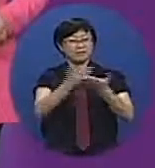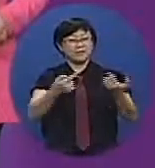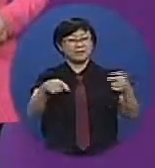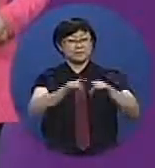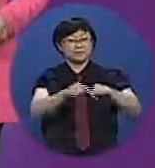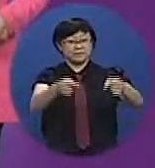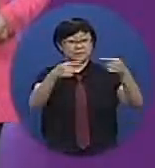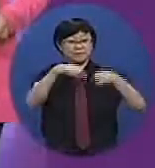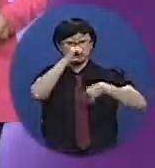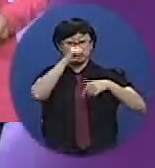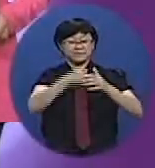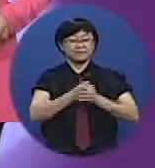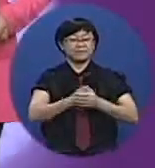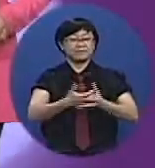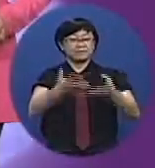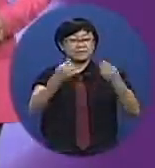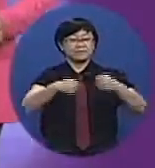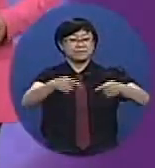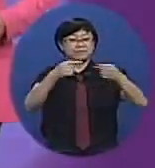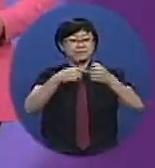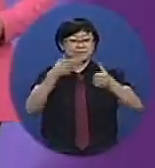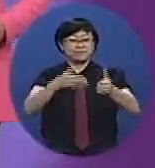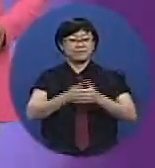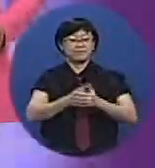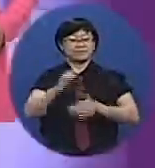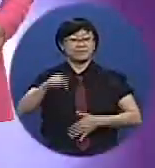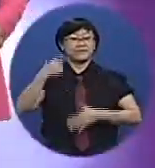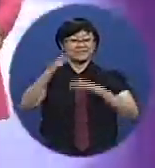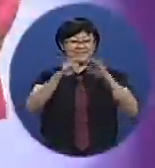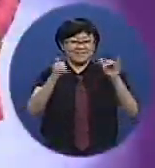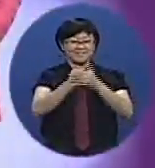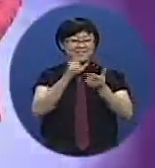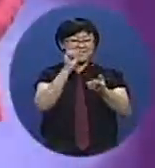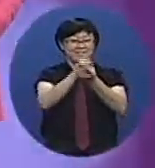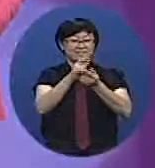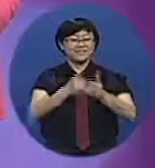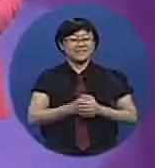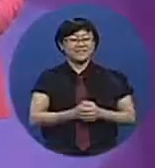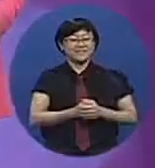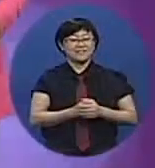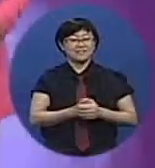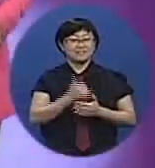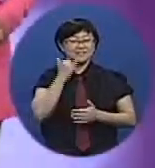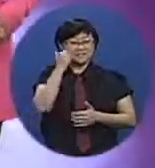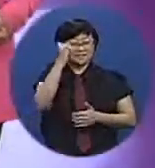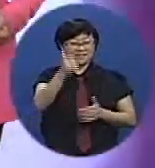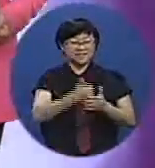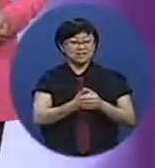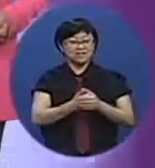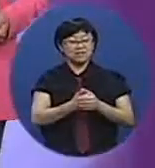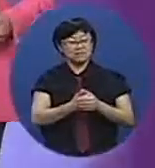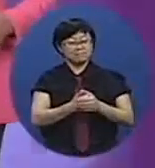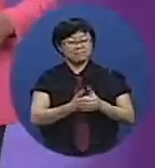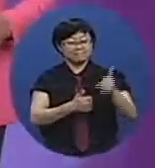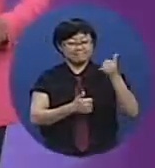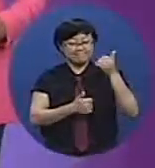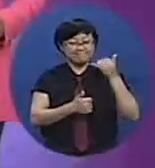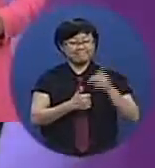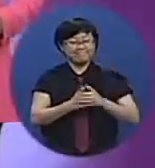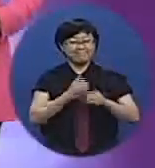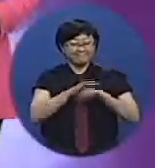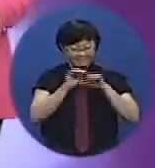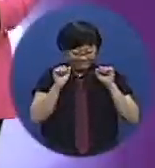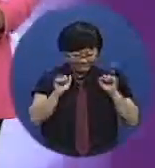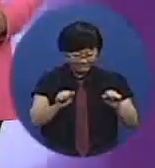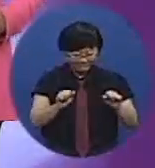하신다는 거죠. 많은 참여 부탁드리면서 다음 분 만나보겠습니다. 네, 여보세요. 네, 여보세요. 네,